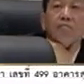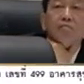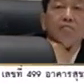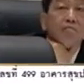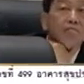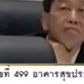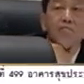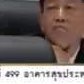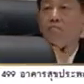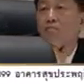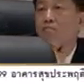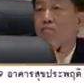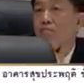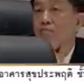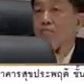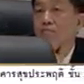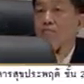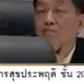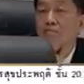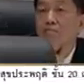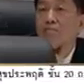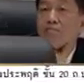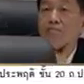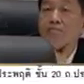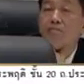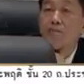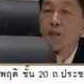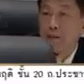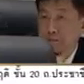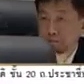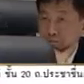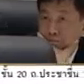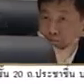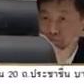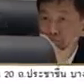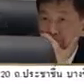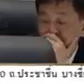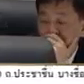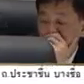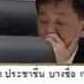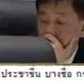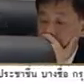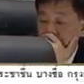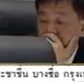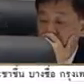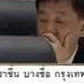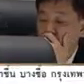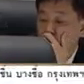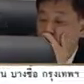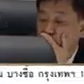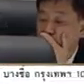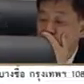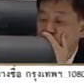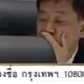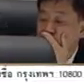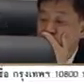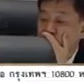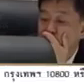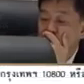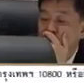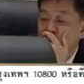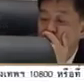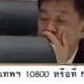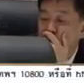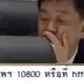านยังไม่ได้ผมอธิบายเหตุผลเลยจะท่านจะนั่นจะยังไง มีท่านสสประท้วงผมจำเป็นต้องให้สิทธิผู้ประท้วงครับเชิญครับ ท่านประธาน